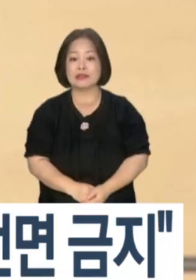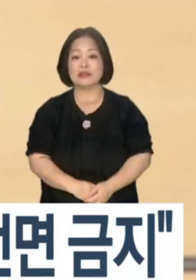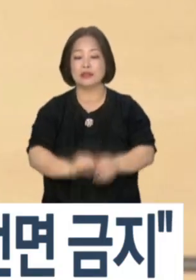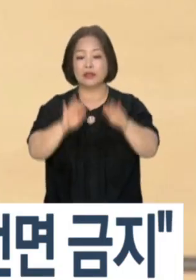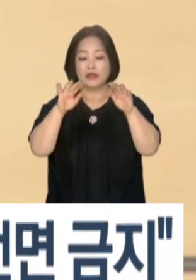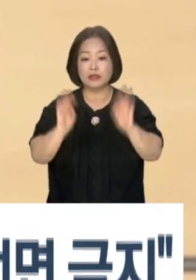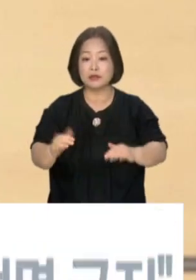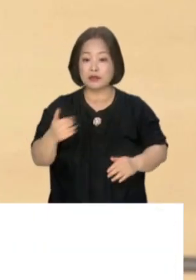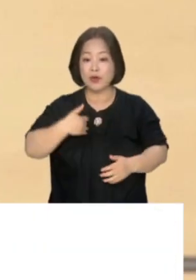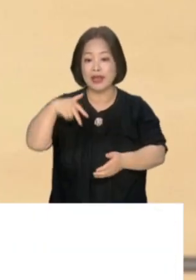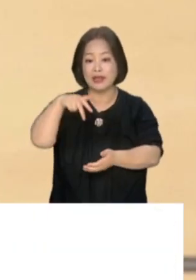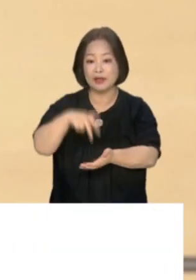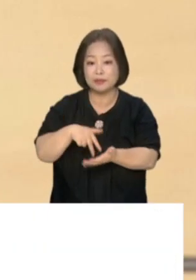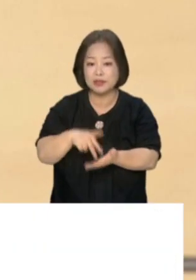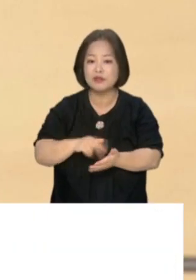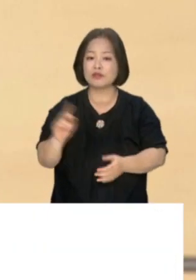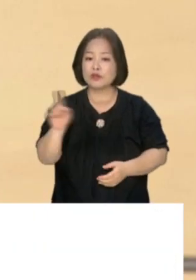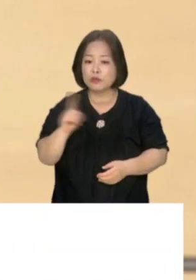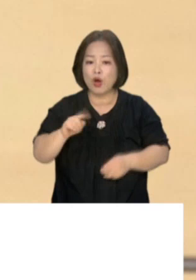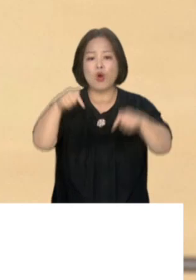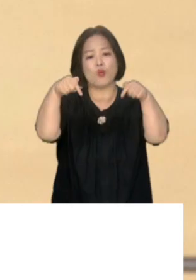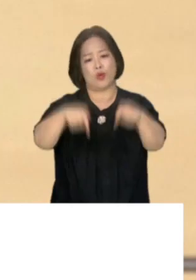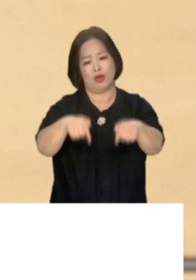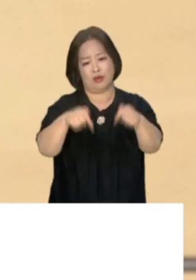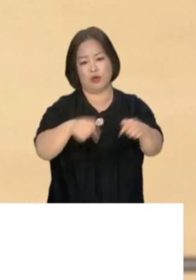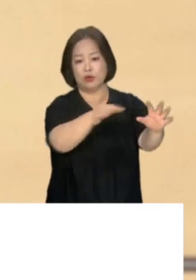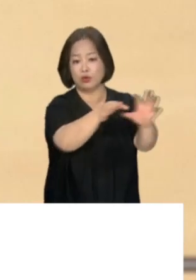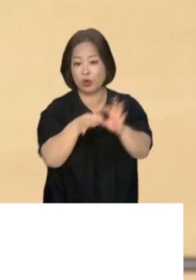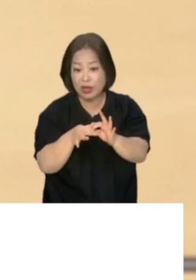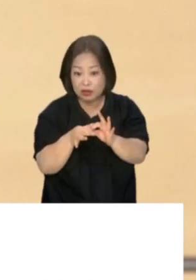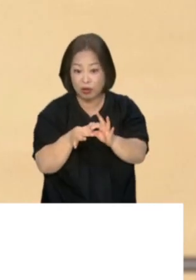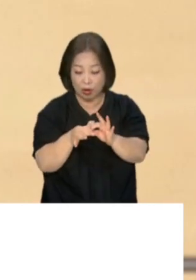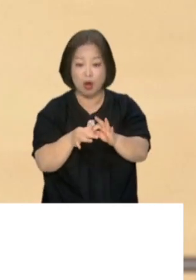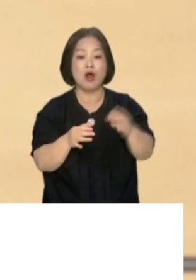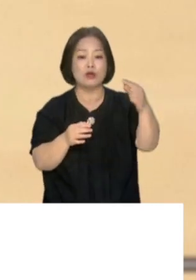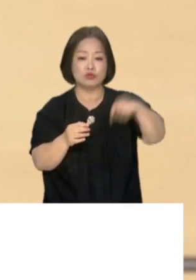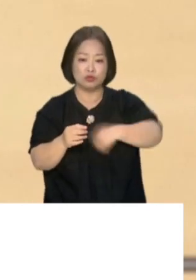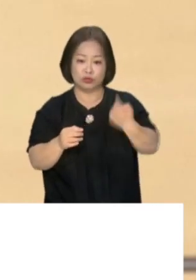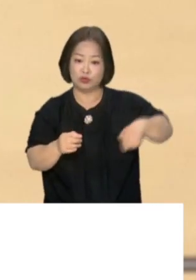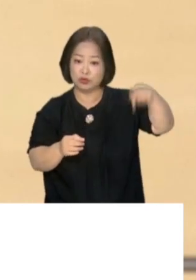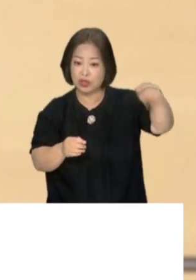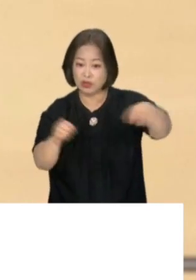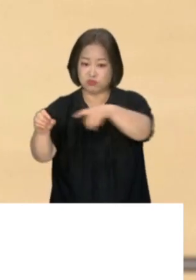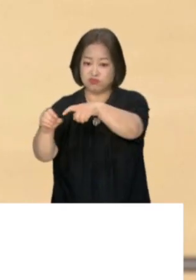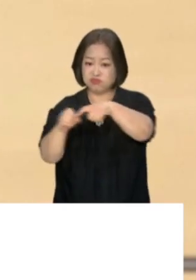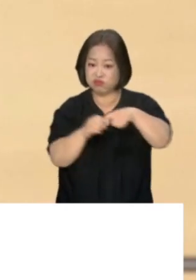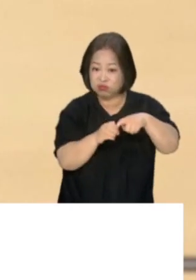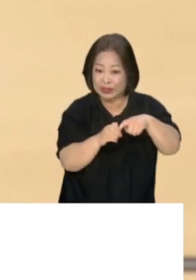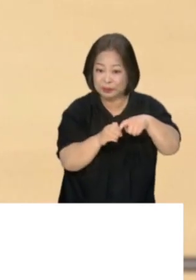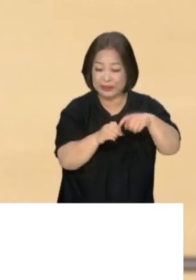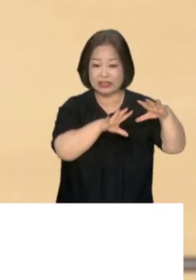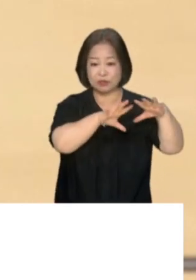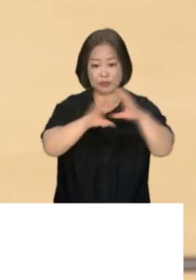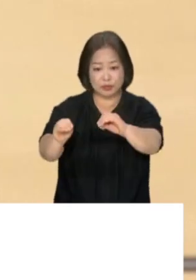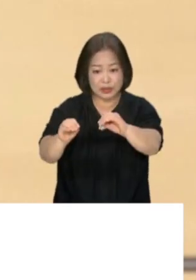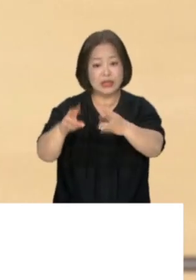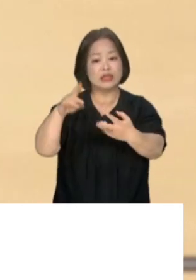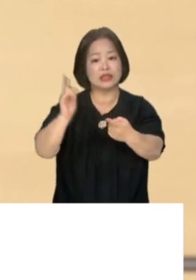외교 루트에 사기오도 중국에 대해 속지 퇴폐를 요구하는 모시이레를